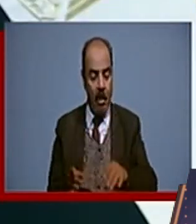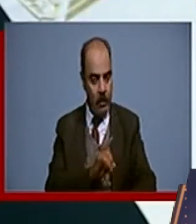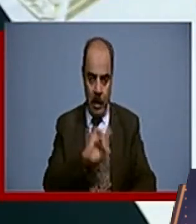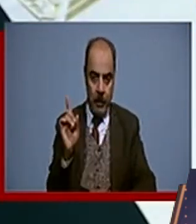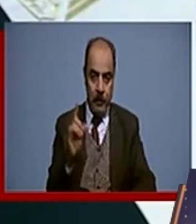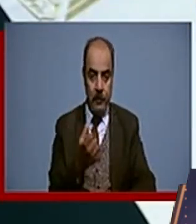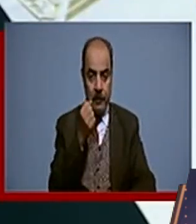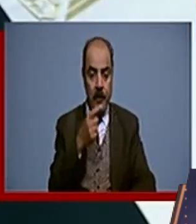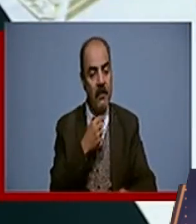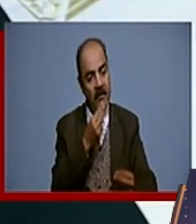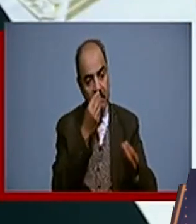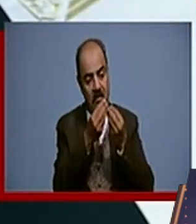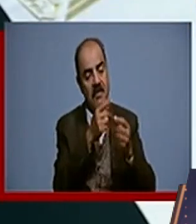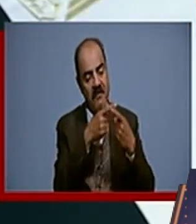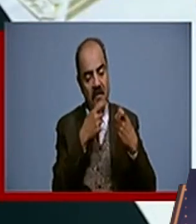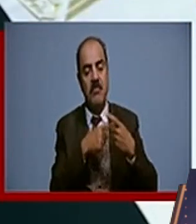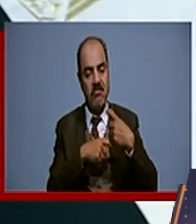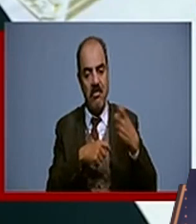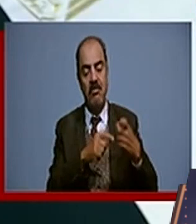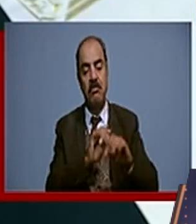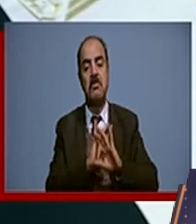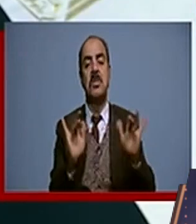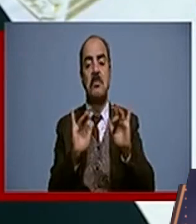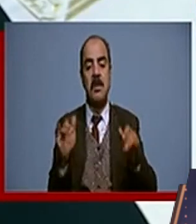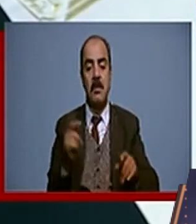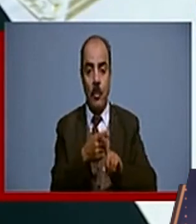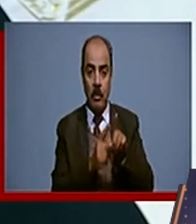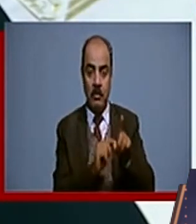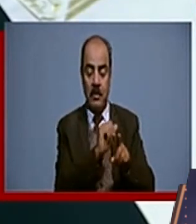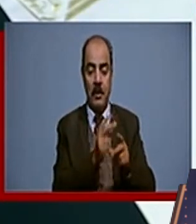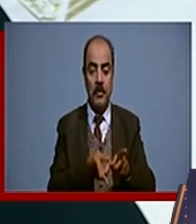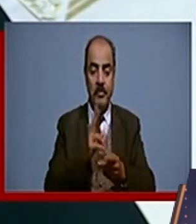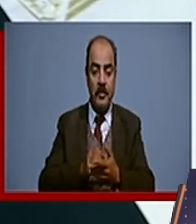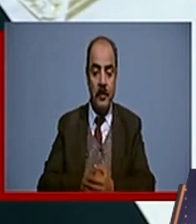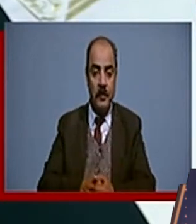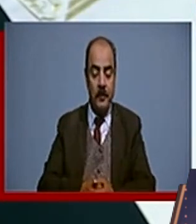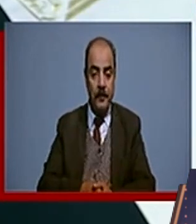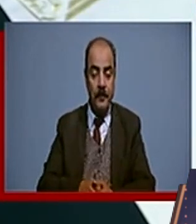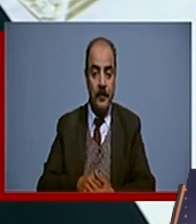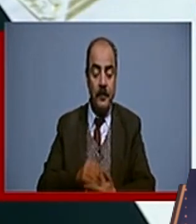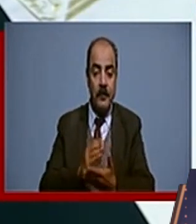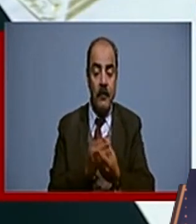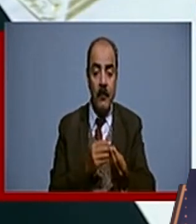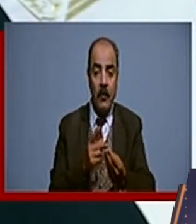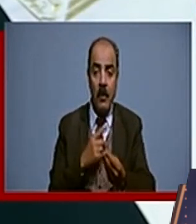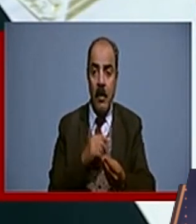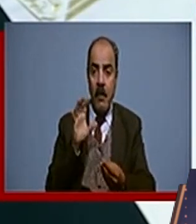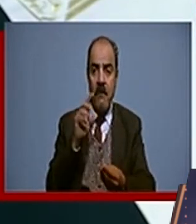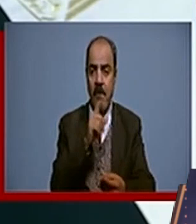تفاهم لدى فخامه رئيسه الوزراء على ان الدوله اللي هي الاكثر جفافا في